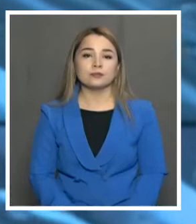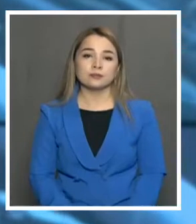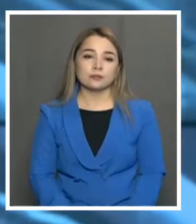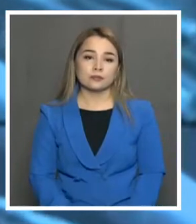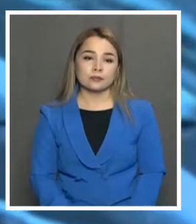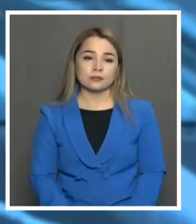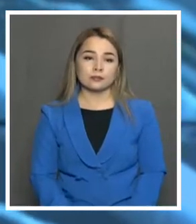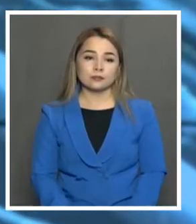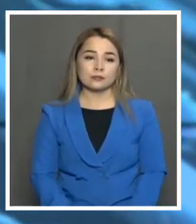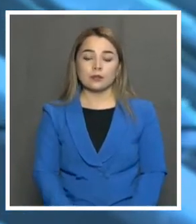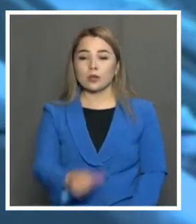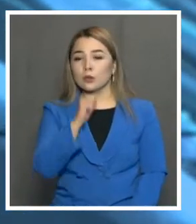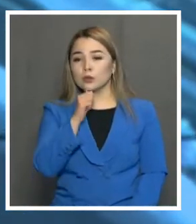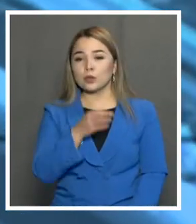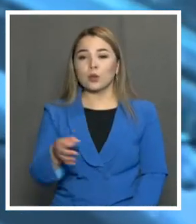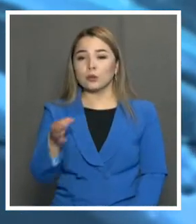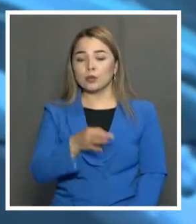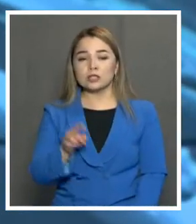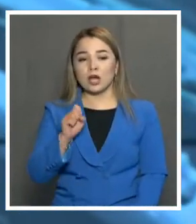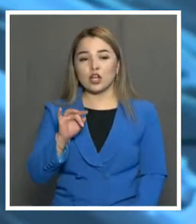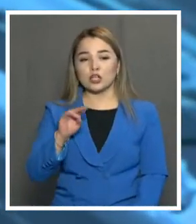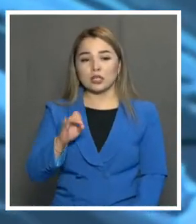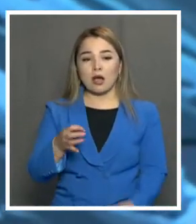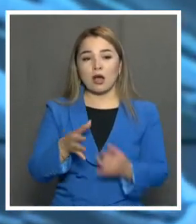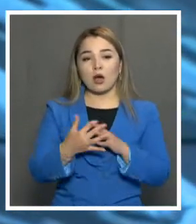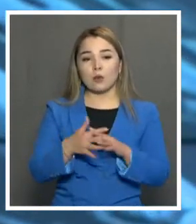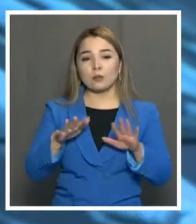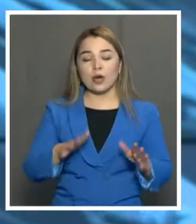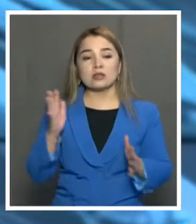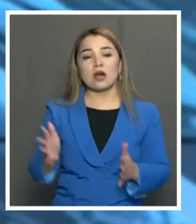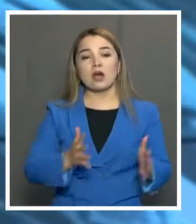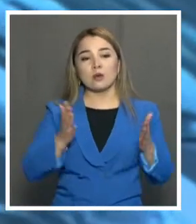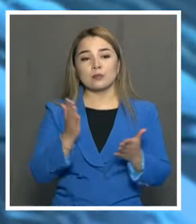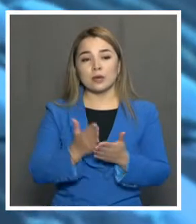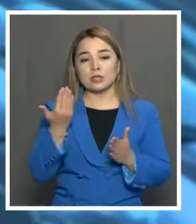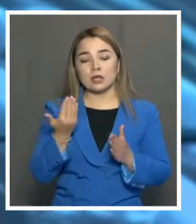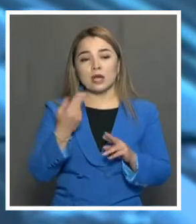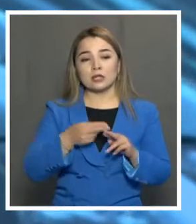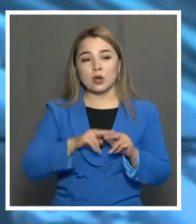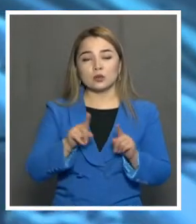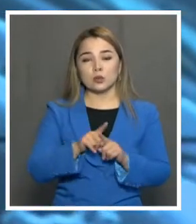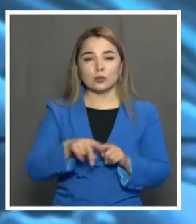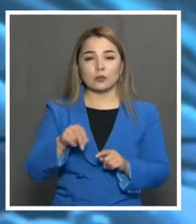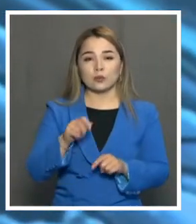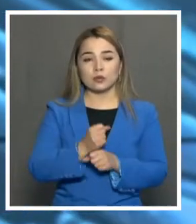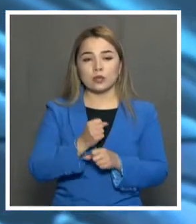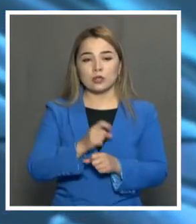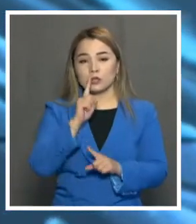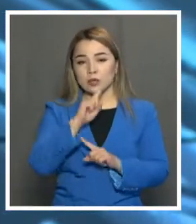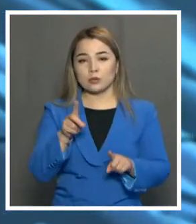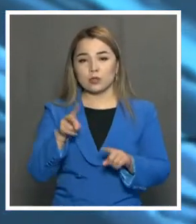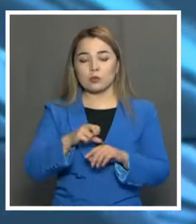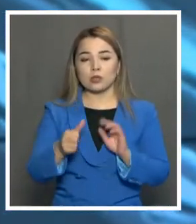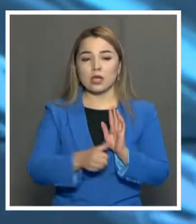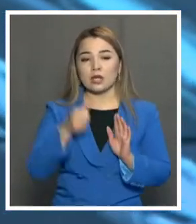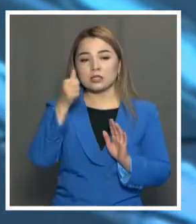Ел жаңалықтарына оралсақ. Қостанай облысындағы Зәрешіне ауылының іргесіндегі дау болған карьерден құм өндірілмейтін болды. Еске салсақ, 2016 жылы